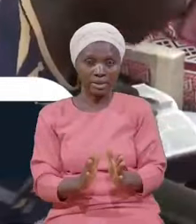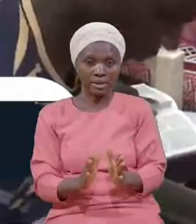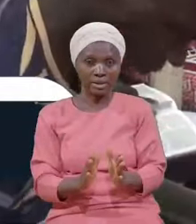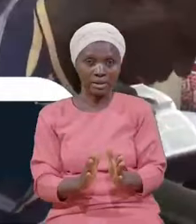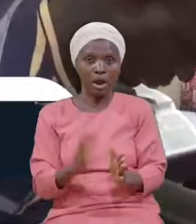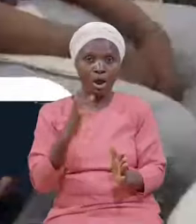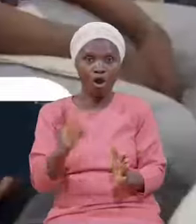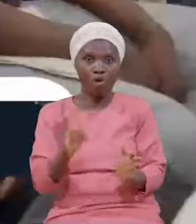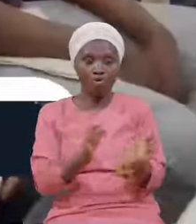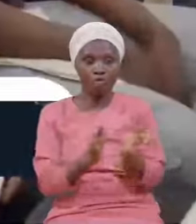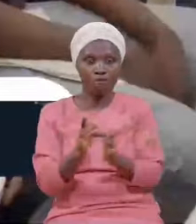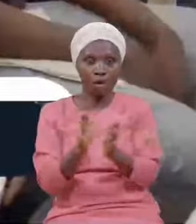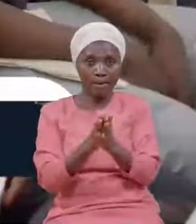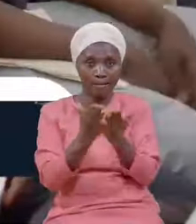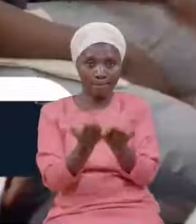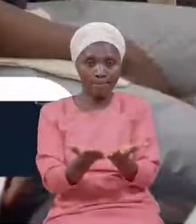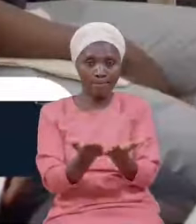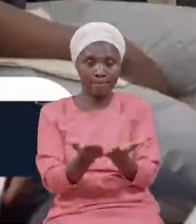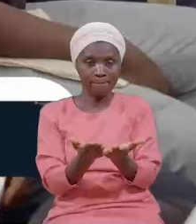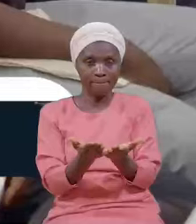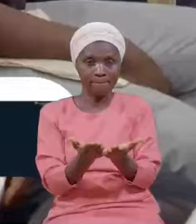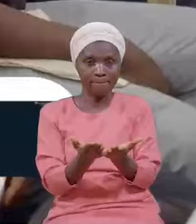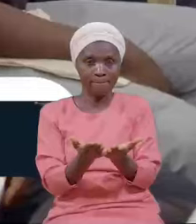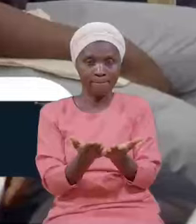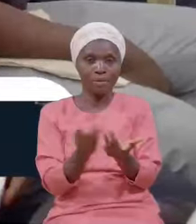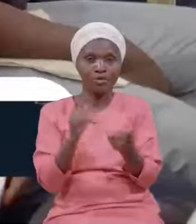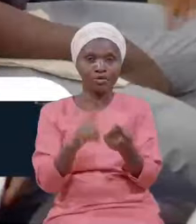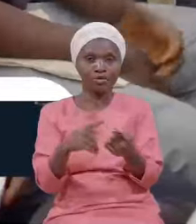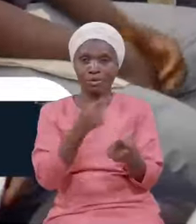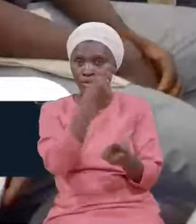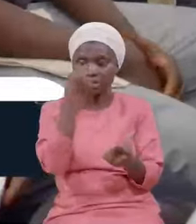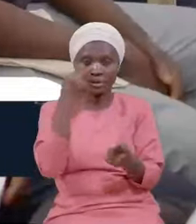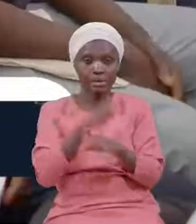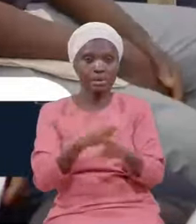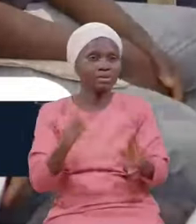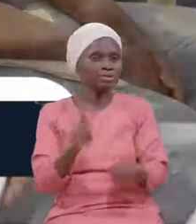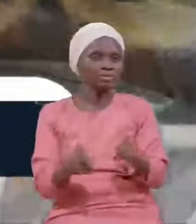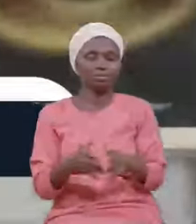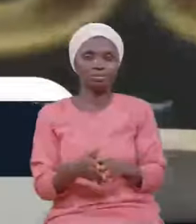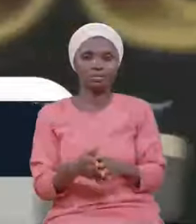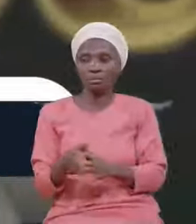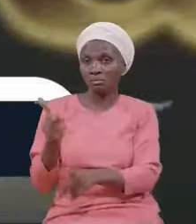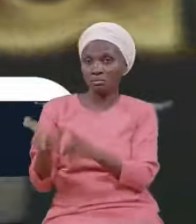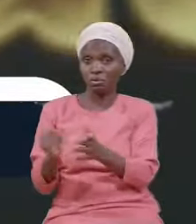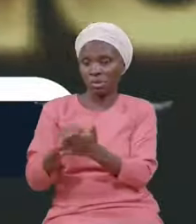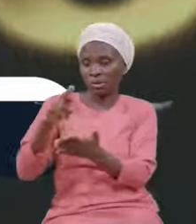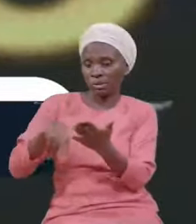des Écritures aux aveugles. Ceux qui lisent les